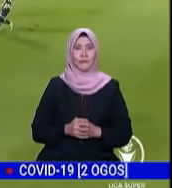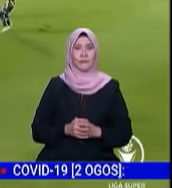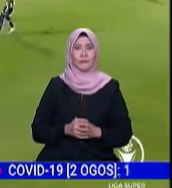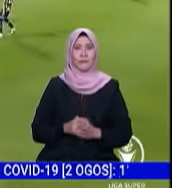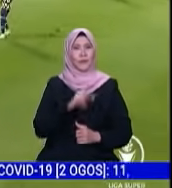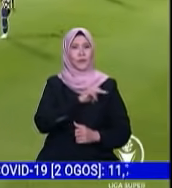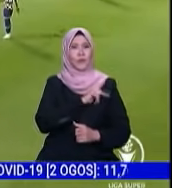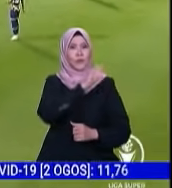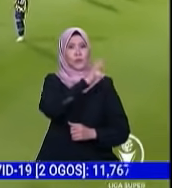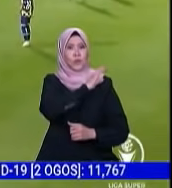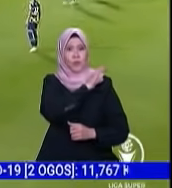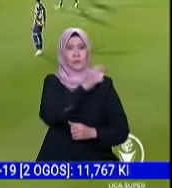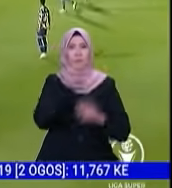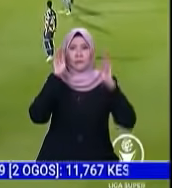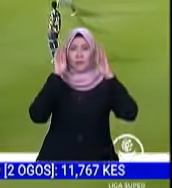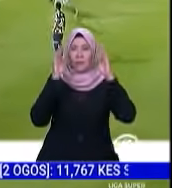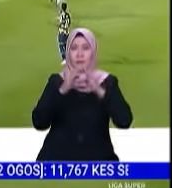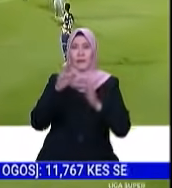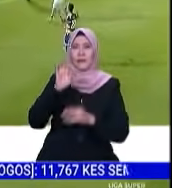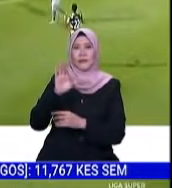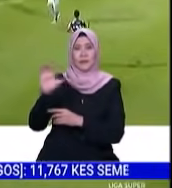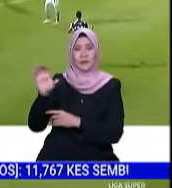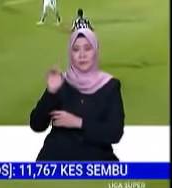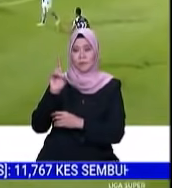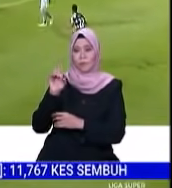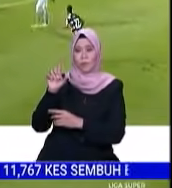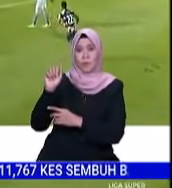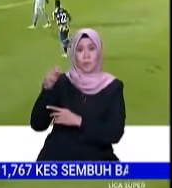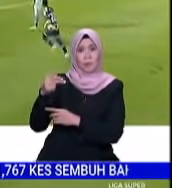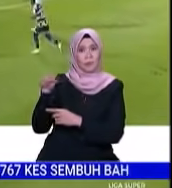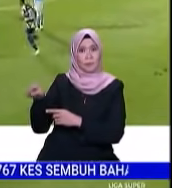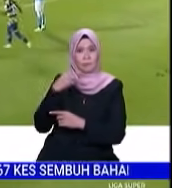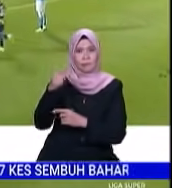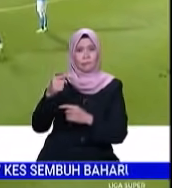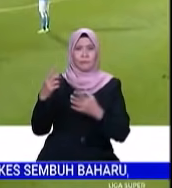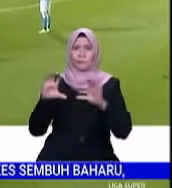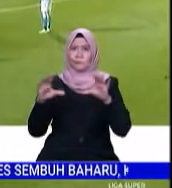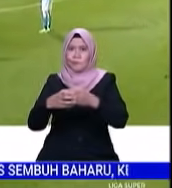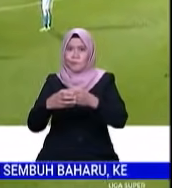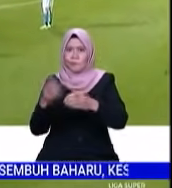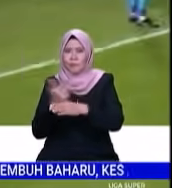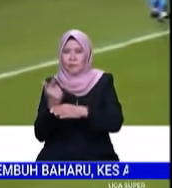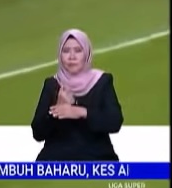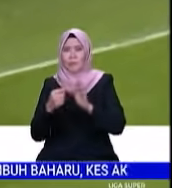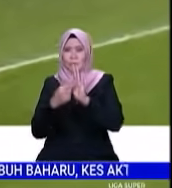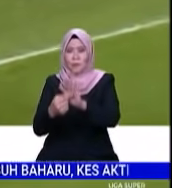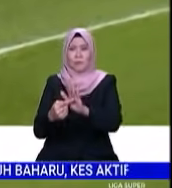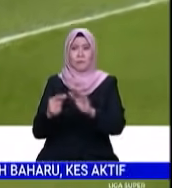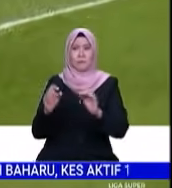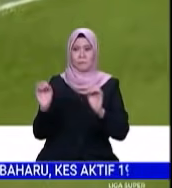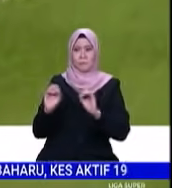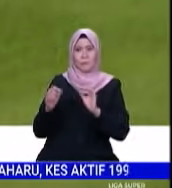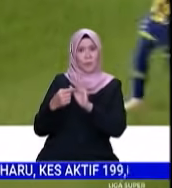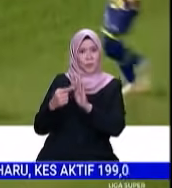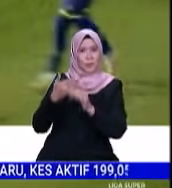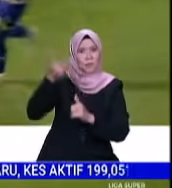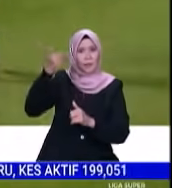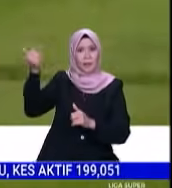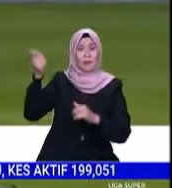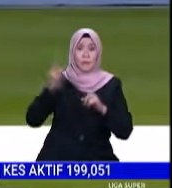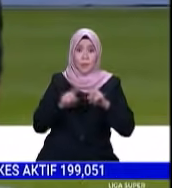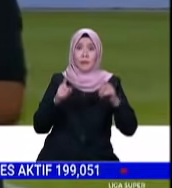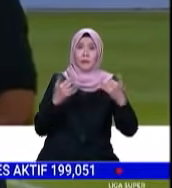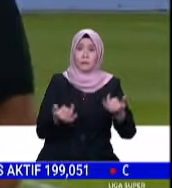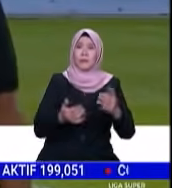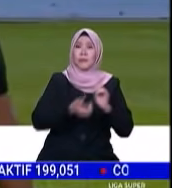Menurut Ketua Jurulatih Sri Pahang FC, Dolah Saleh, skuadnya tidak beraksi di prestasi sebenar namun berhasil bertahan dalam